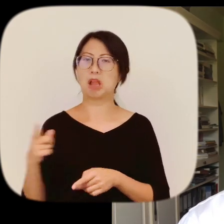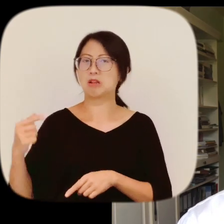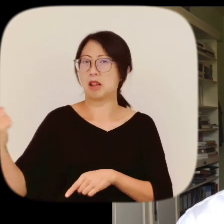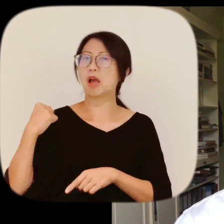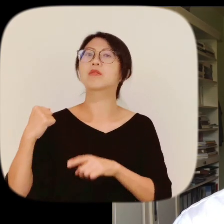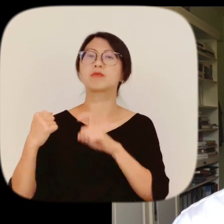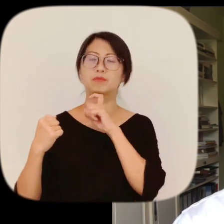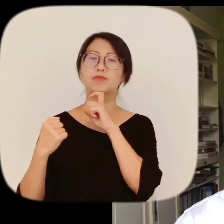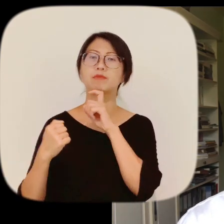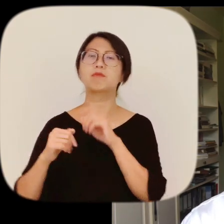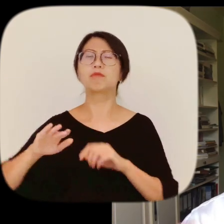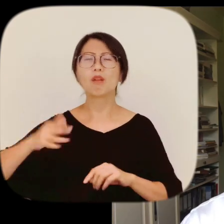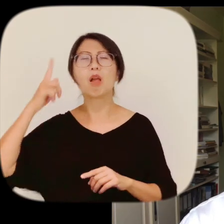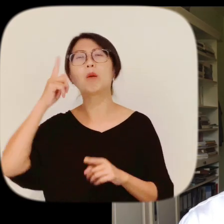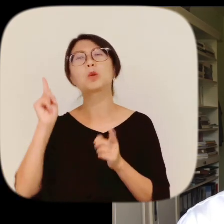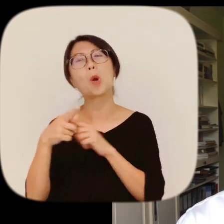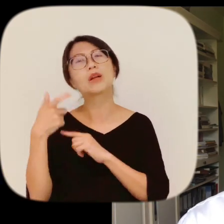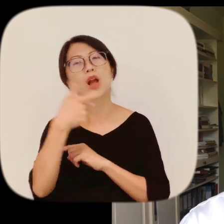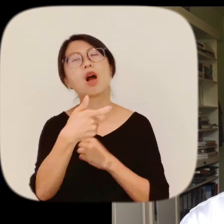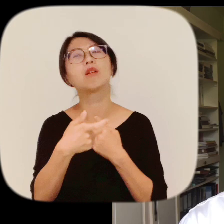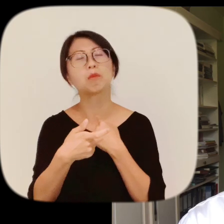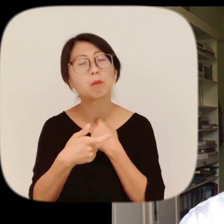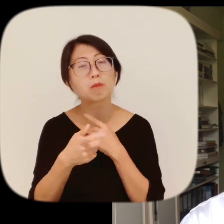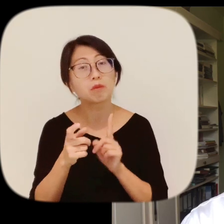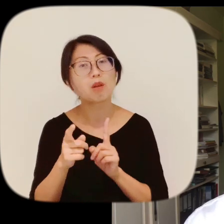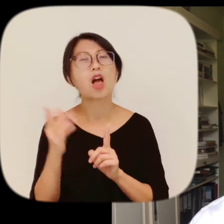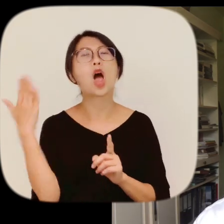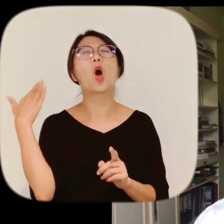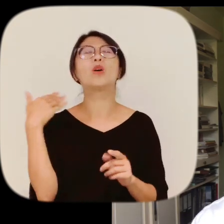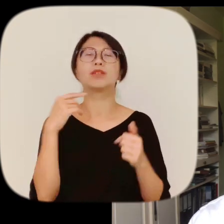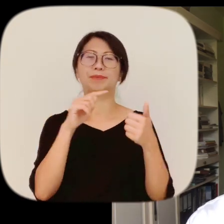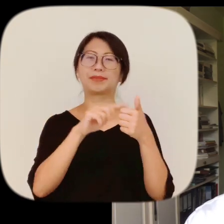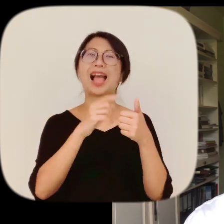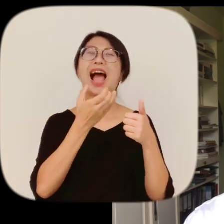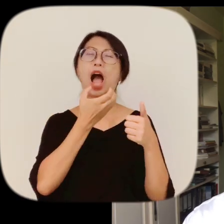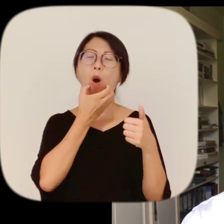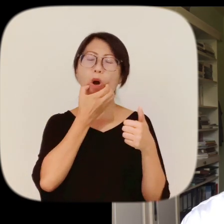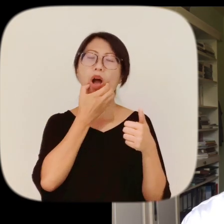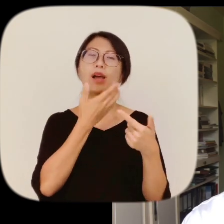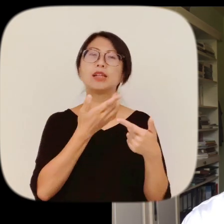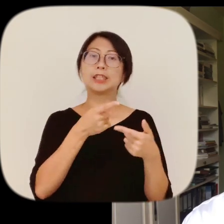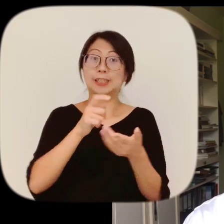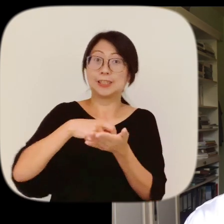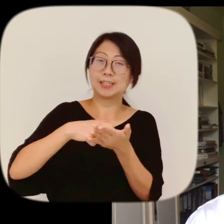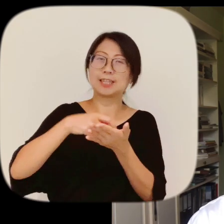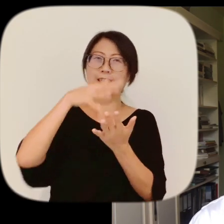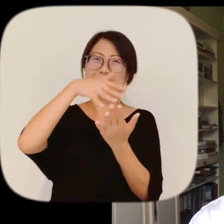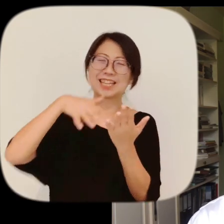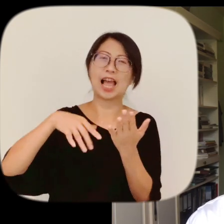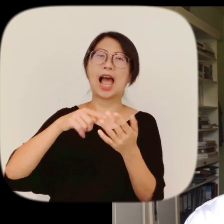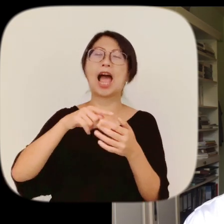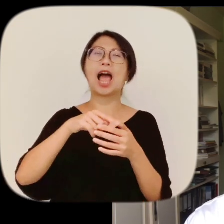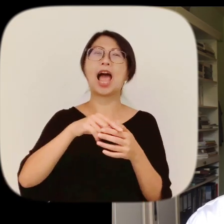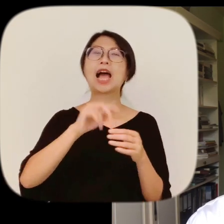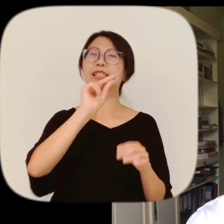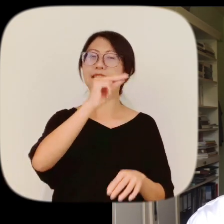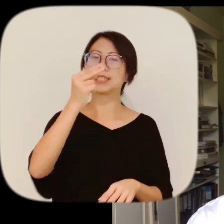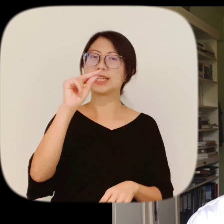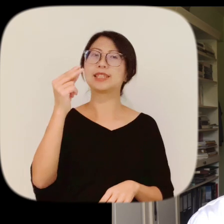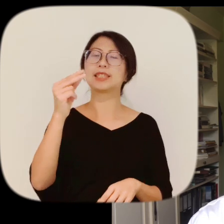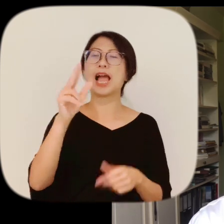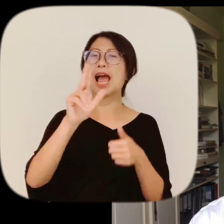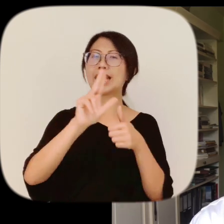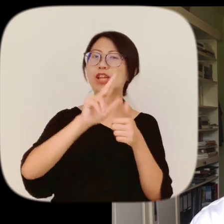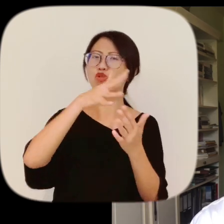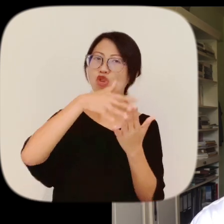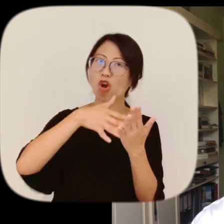即是都会去做的但是Living in truth就有代价了好似哈维尔当时有代价了他做这个七七宪章